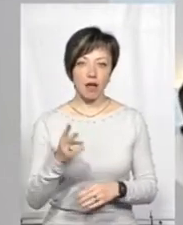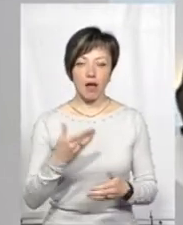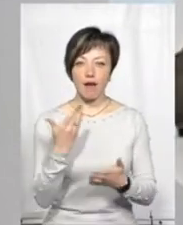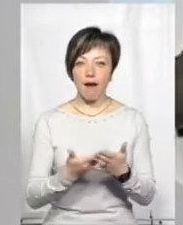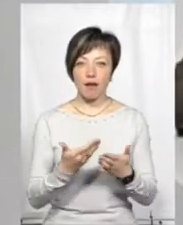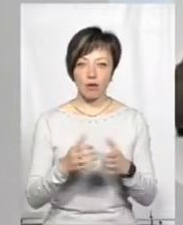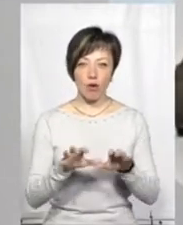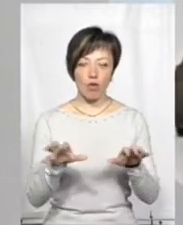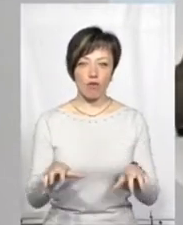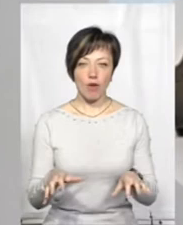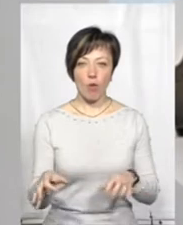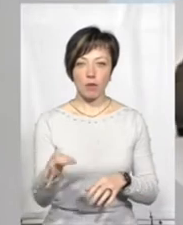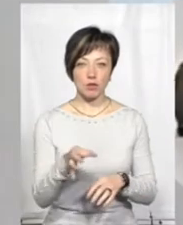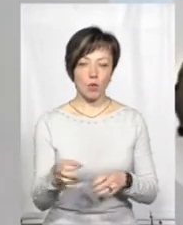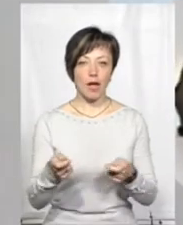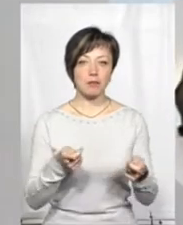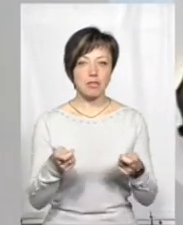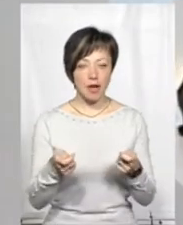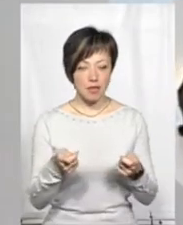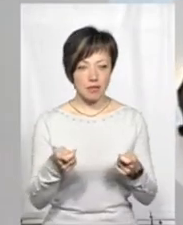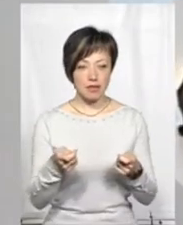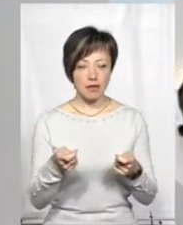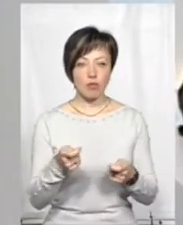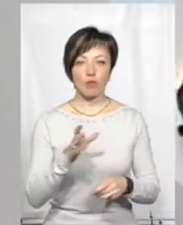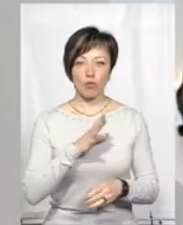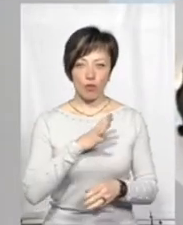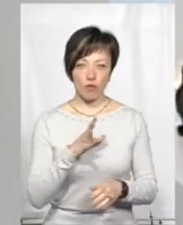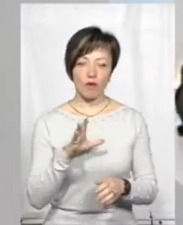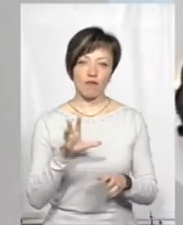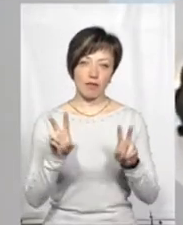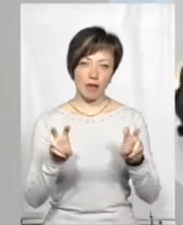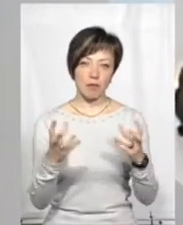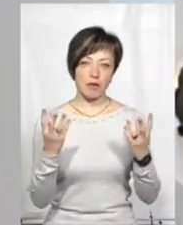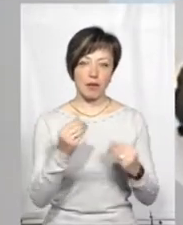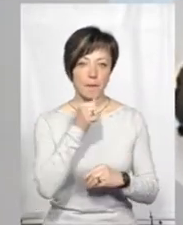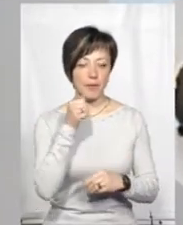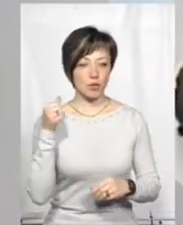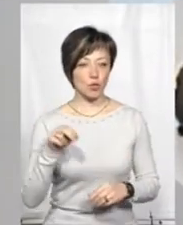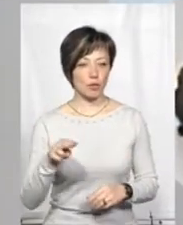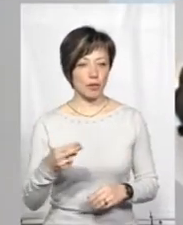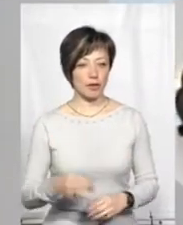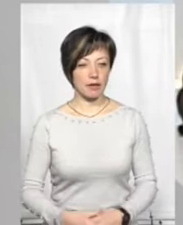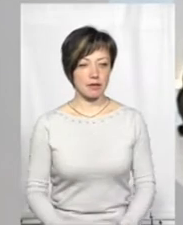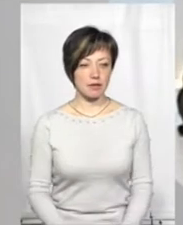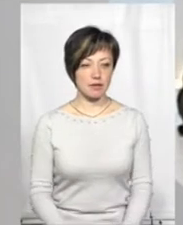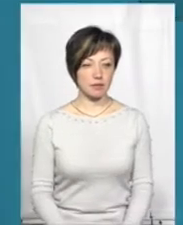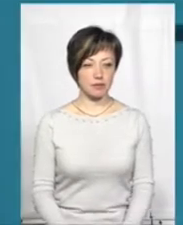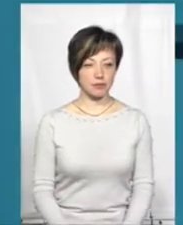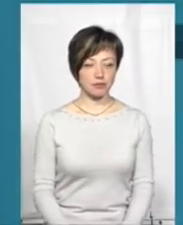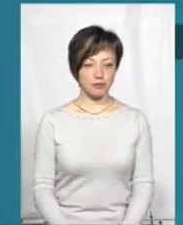голови Хмельницької обласної адміністрації. Він був у темі дня минулої п'ятниці.